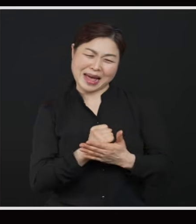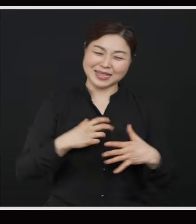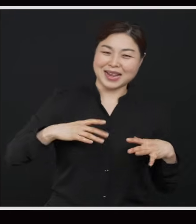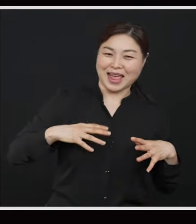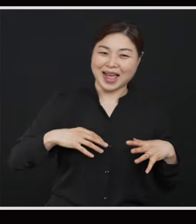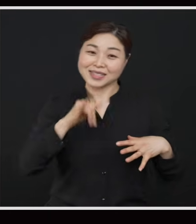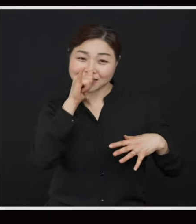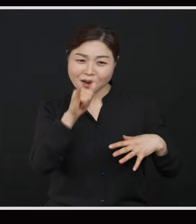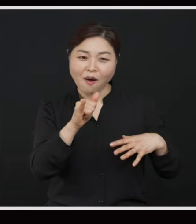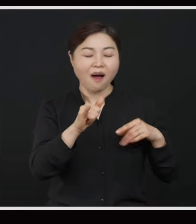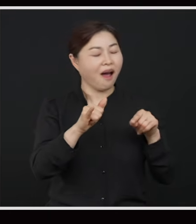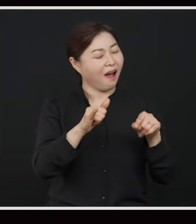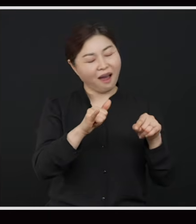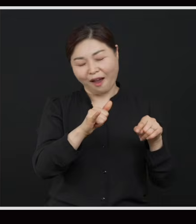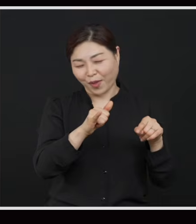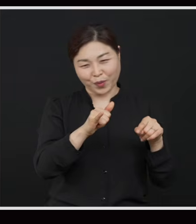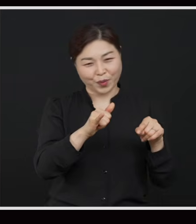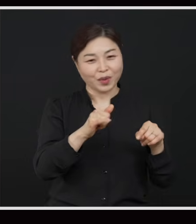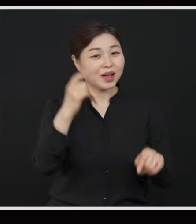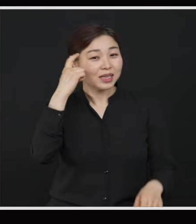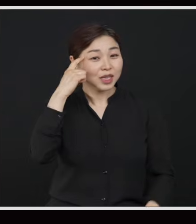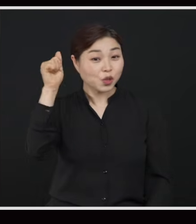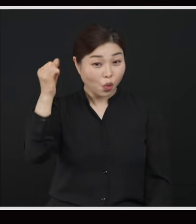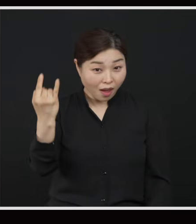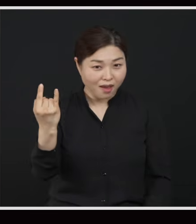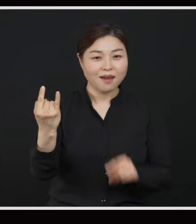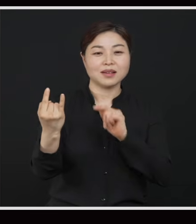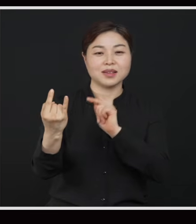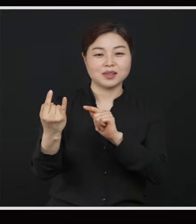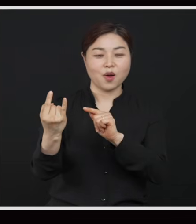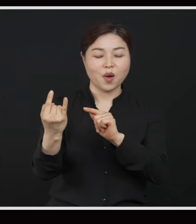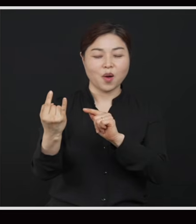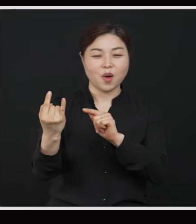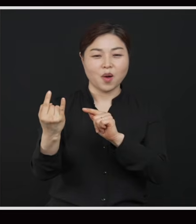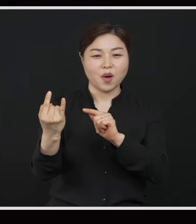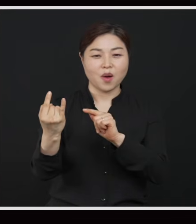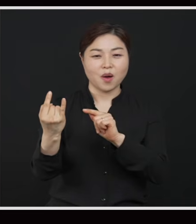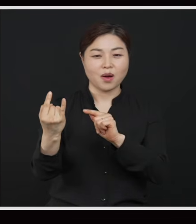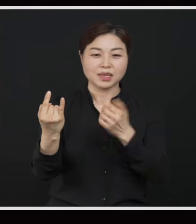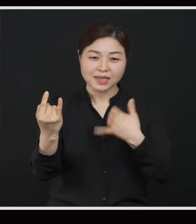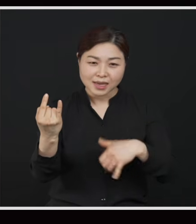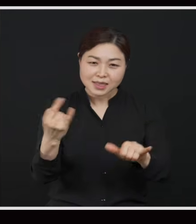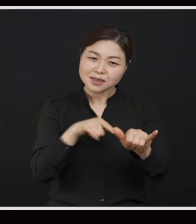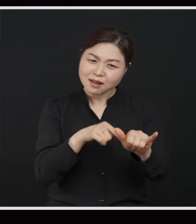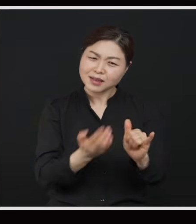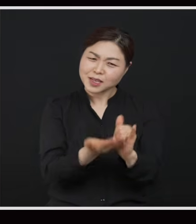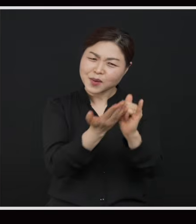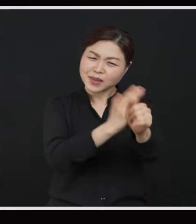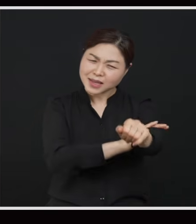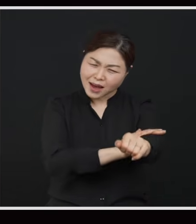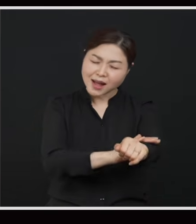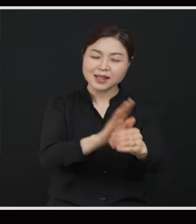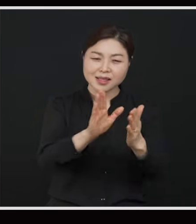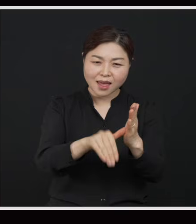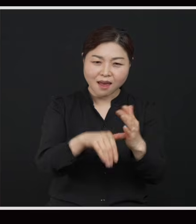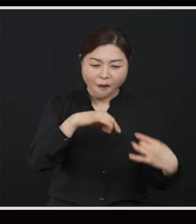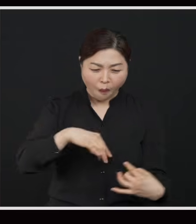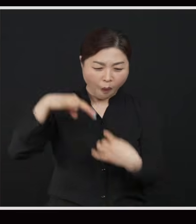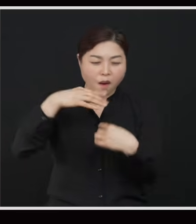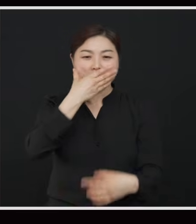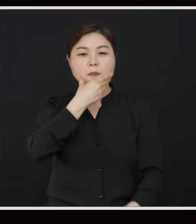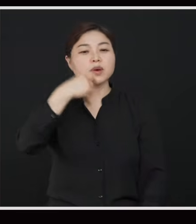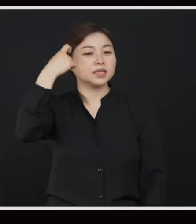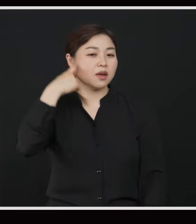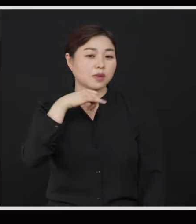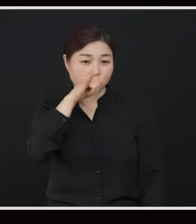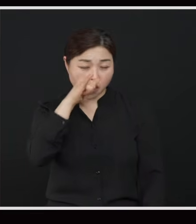막 그거 아무도 못 말리죠. 이 뇌에서 우리가 본능적으로 자식을 잘 키웠을